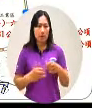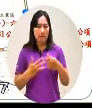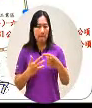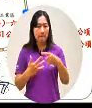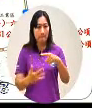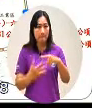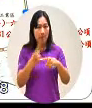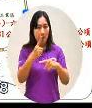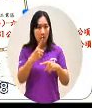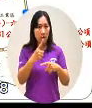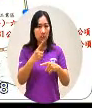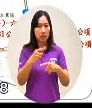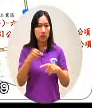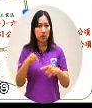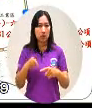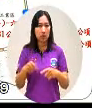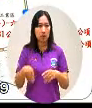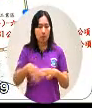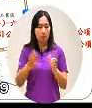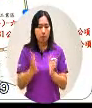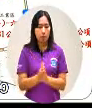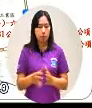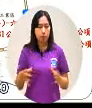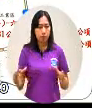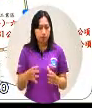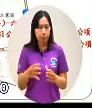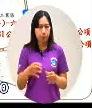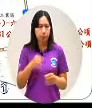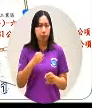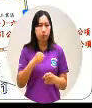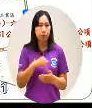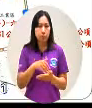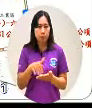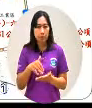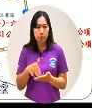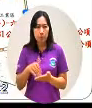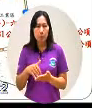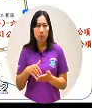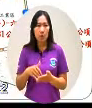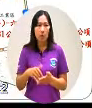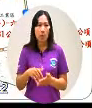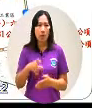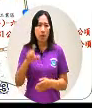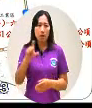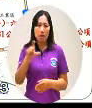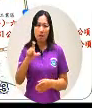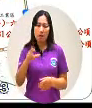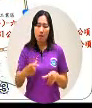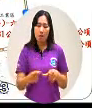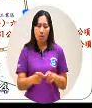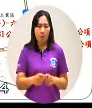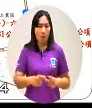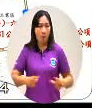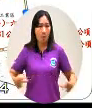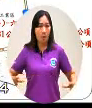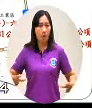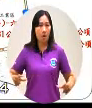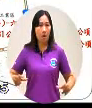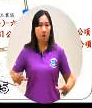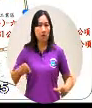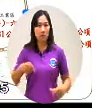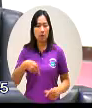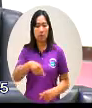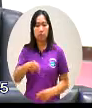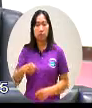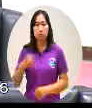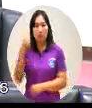的，你看，这拢总加起来400多，表示将近60公顷伫阮的外围。阮内底大只